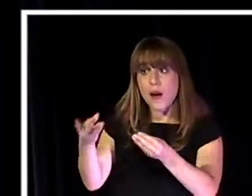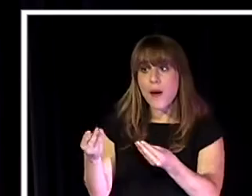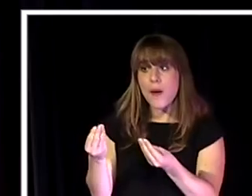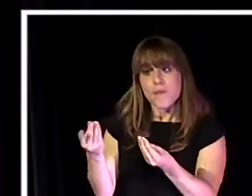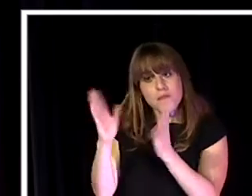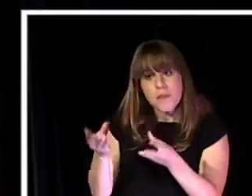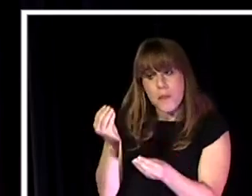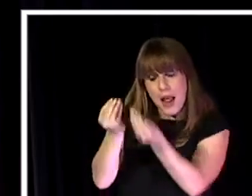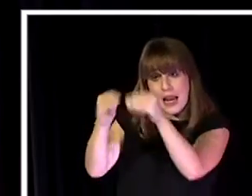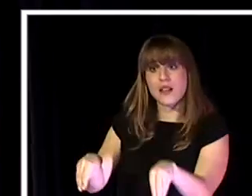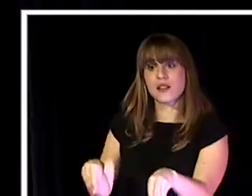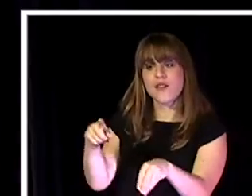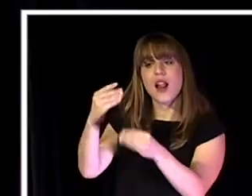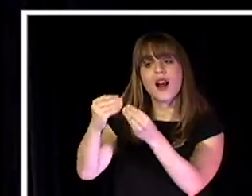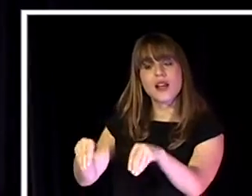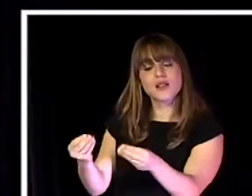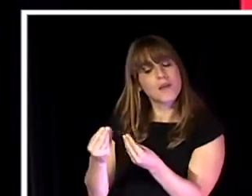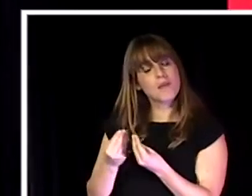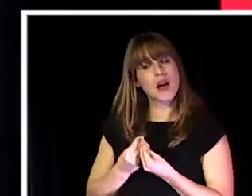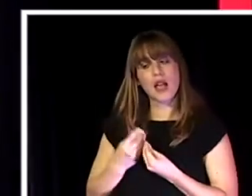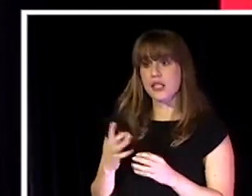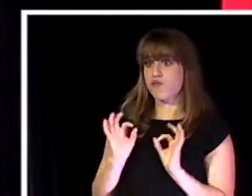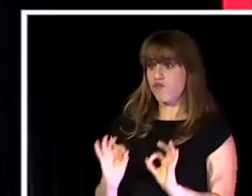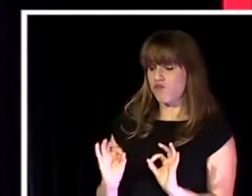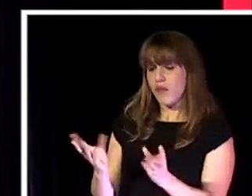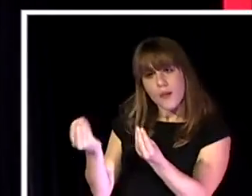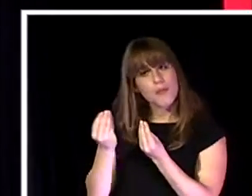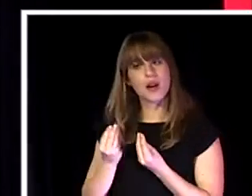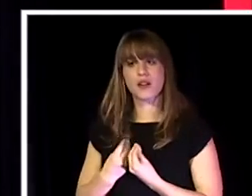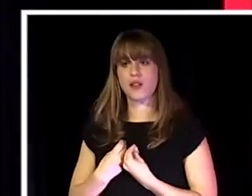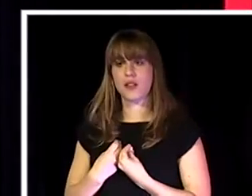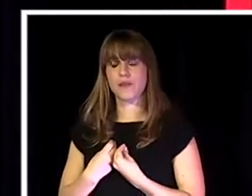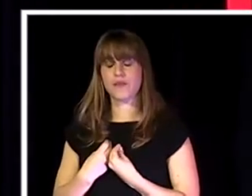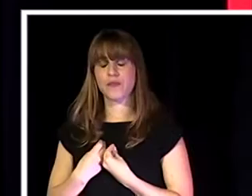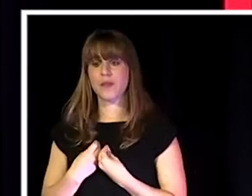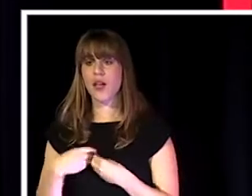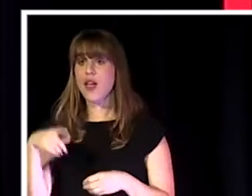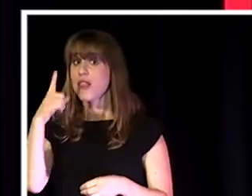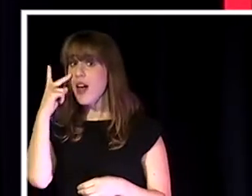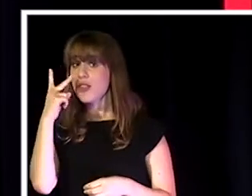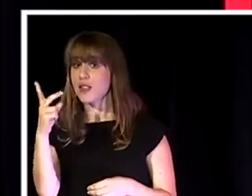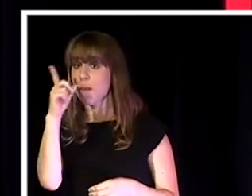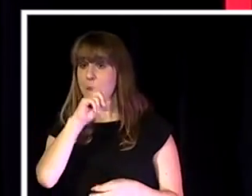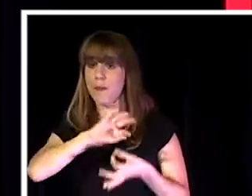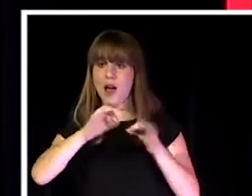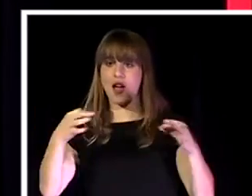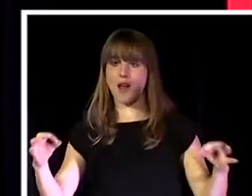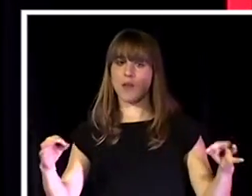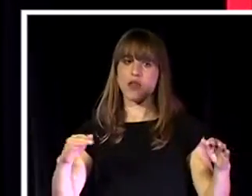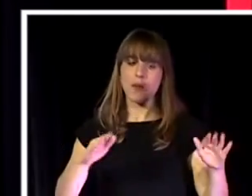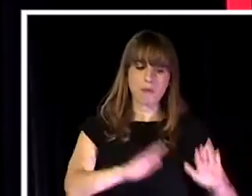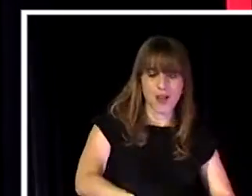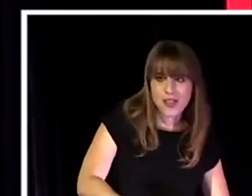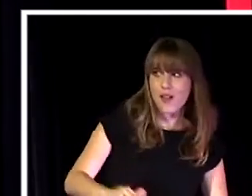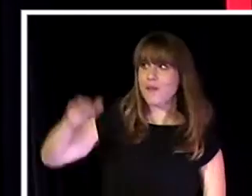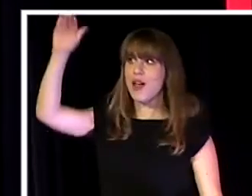εσύ είσαι έτοιμος. Δεν είναι τυχαίο που θα δείτε ότι ένα παραμύθι, σε μικρούς μα και μεγάλους, μπορεί να αρέσει